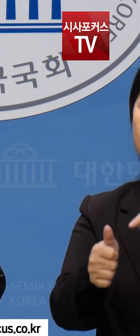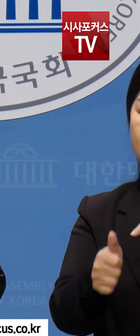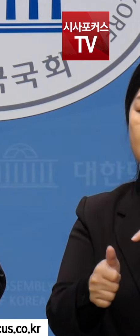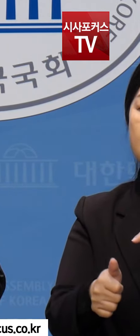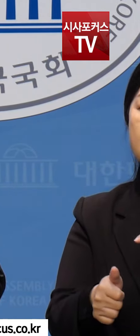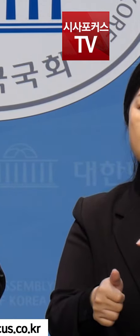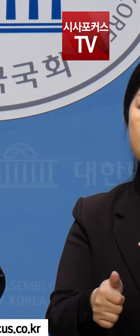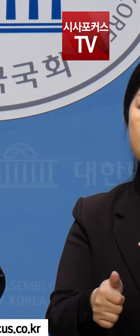것이나 다름없습니다.